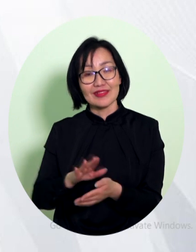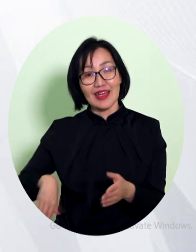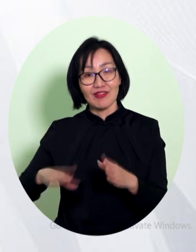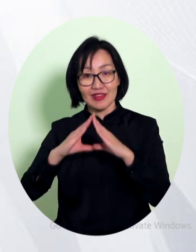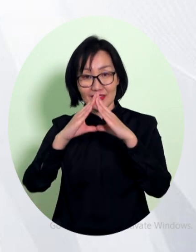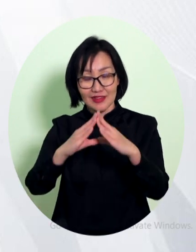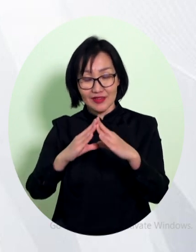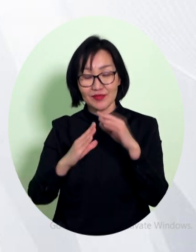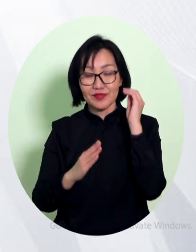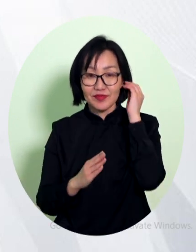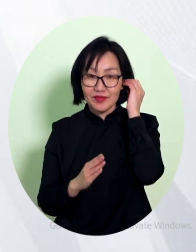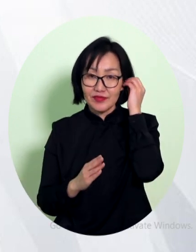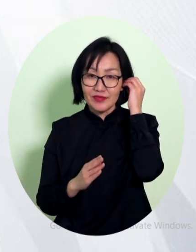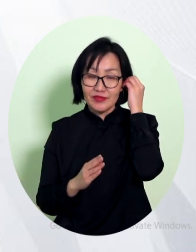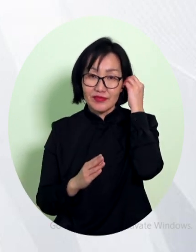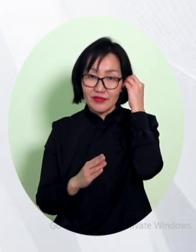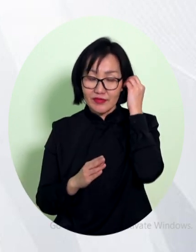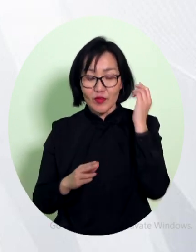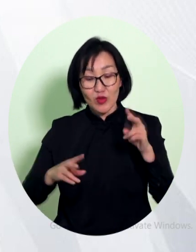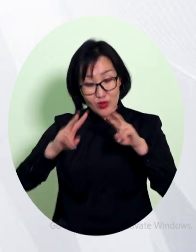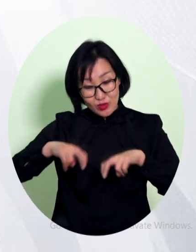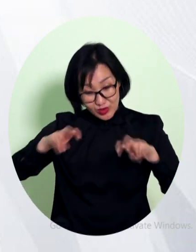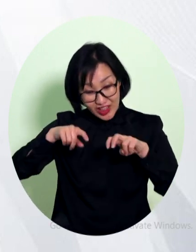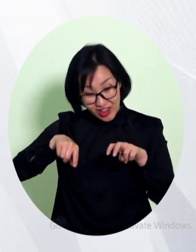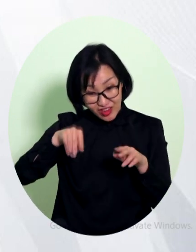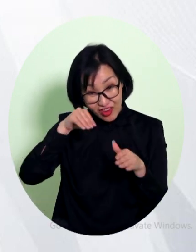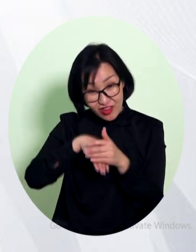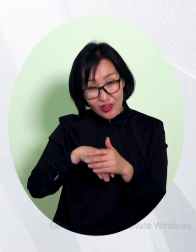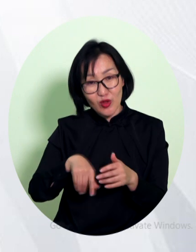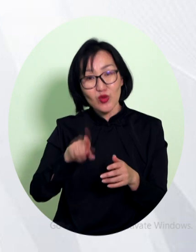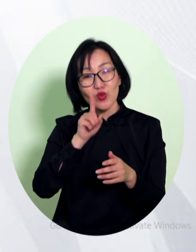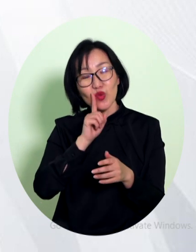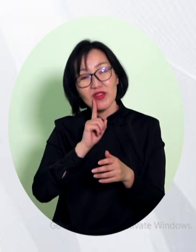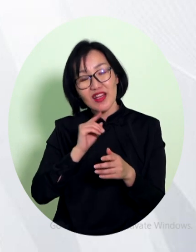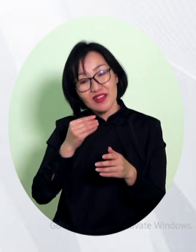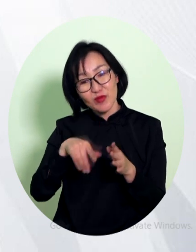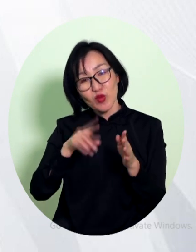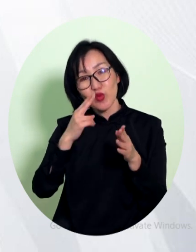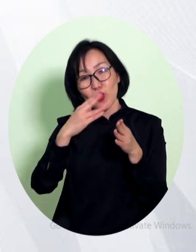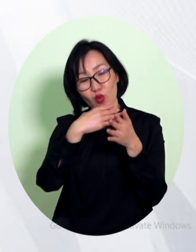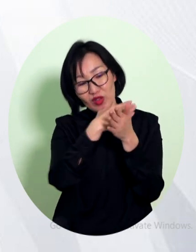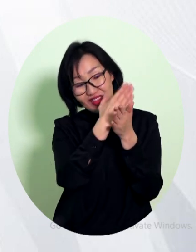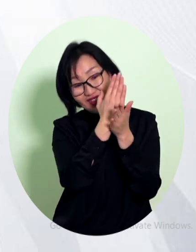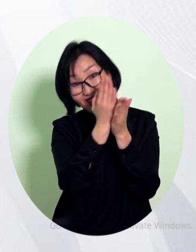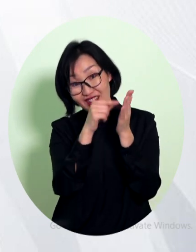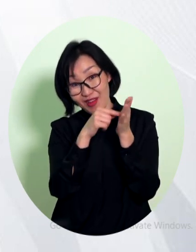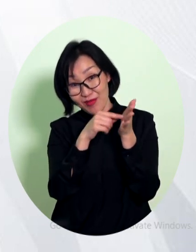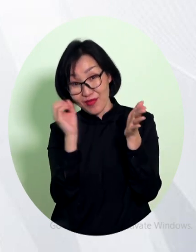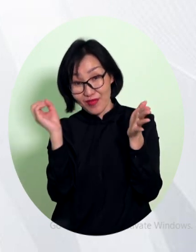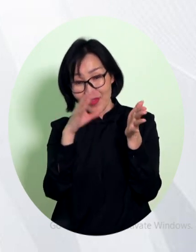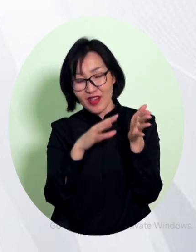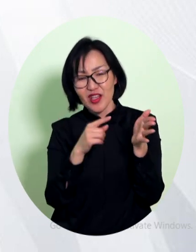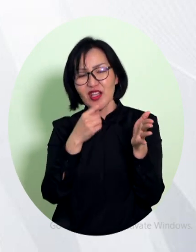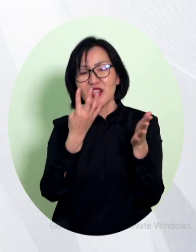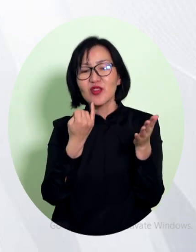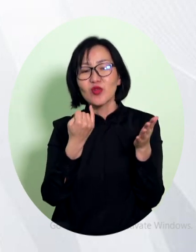Дараагийн даалгавар. Судалгаанд оролцогчдоос дуртай жимсийг нь асууж дугуй диаграм байгуулав. Хэдэн хувь нь